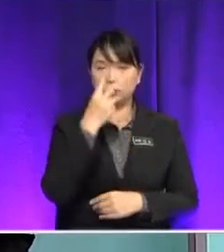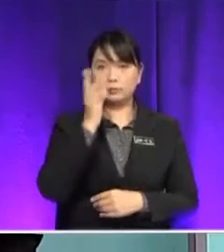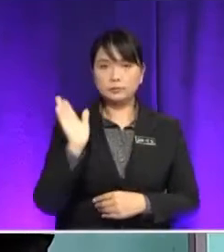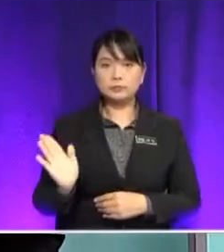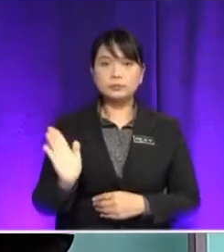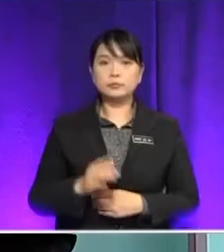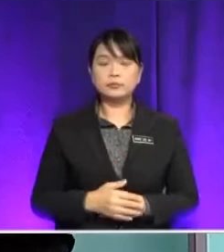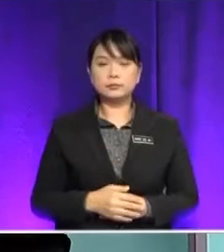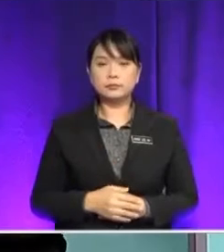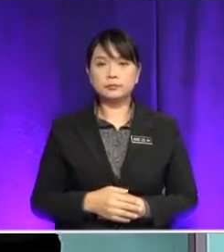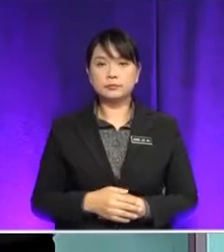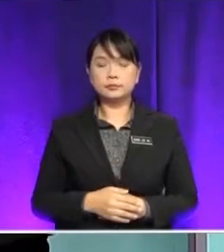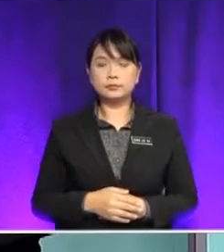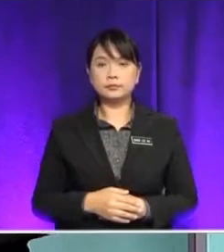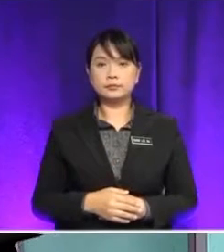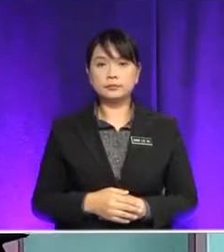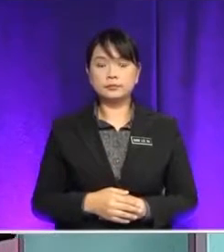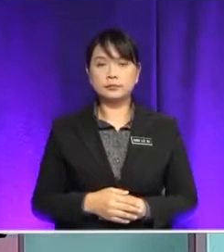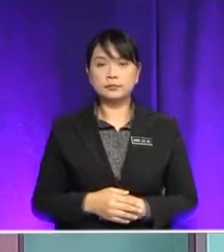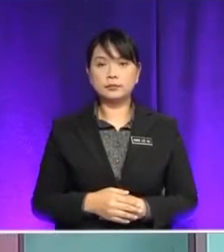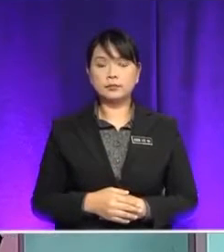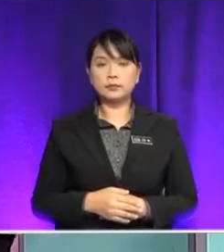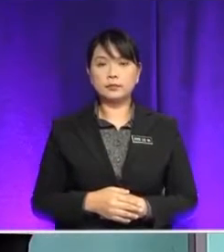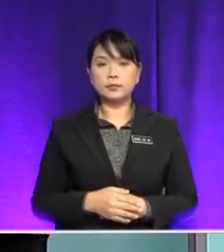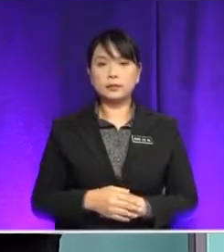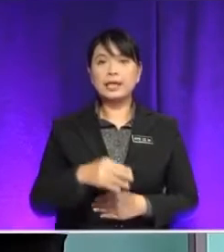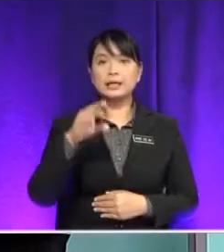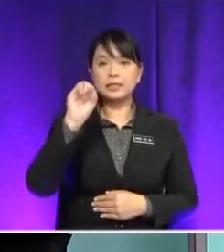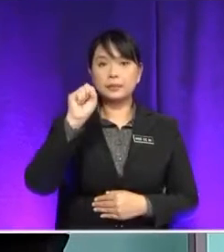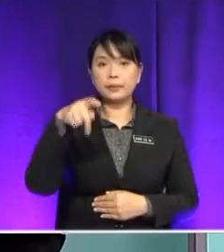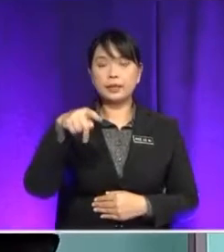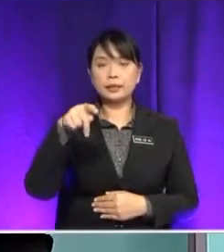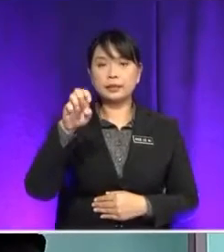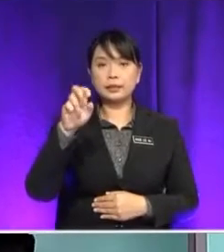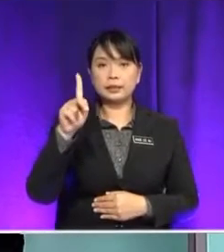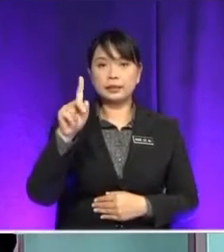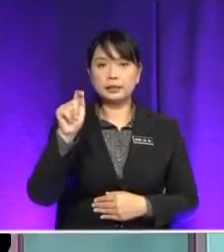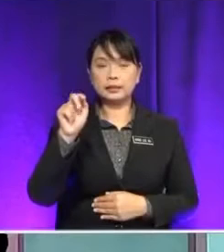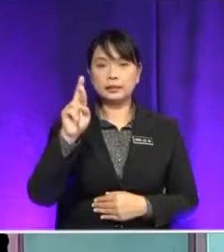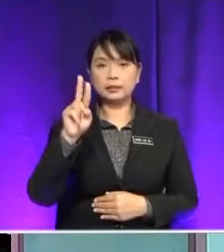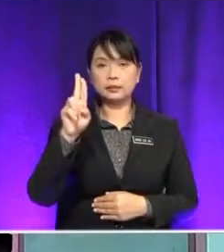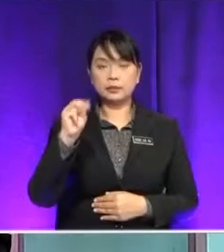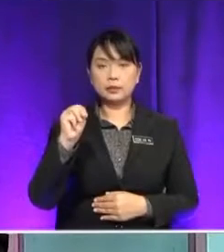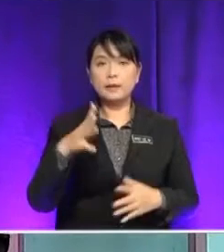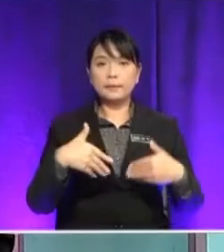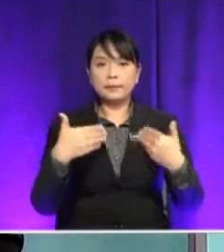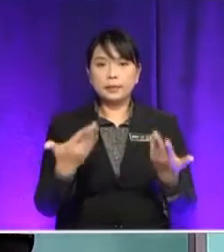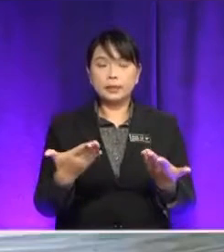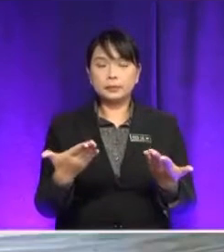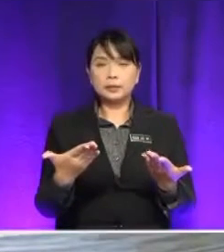Ok dan akhirnya kita tengok Ski spektrum gelombang elektromagnetik ayah nih kalau kita tengok Bagaimana